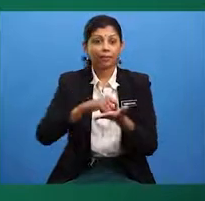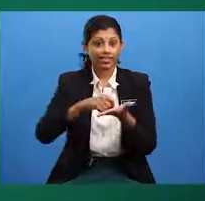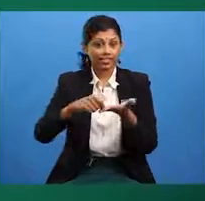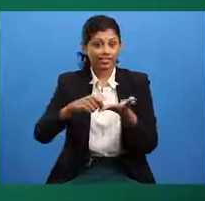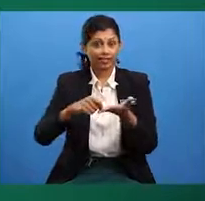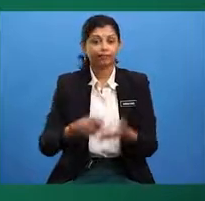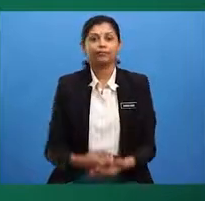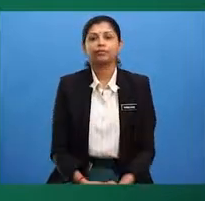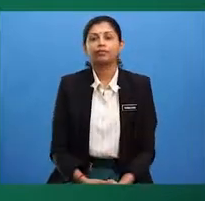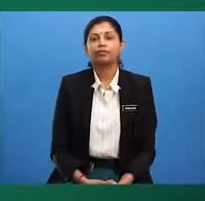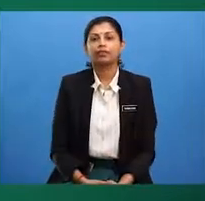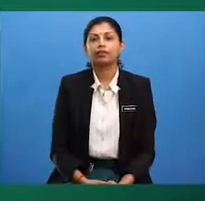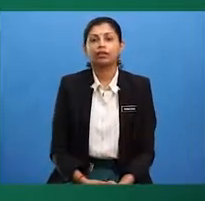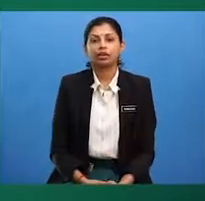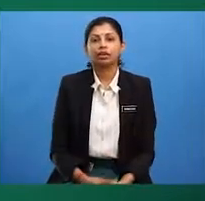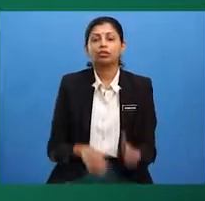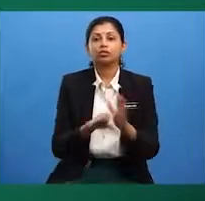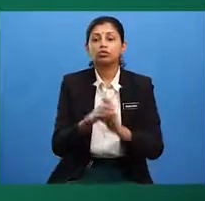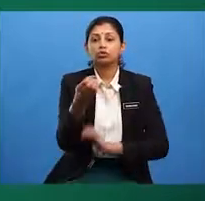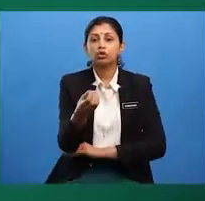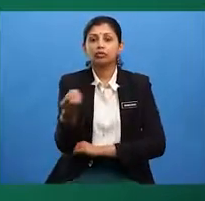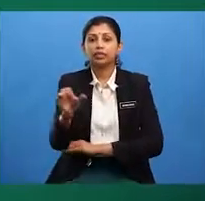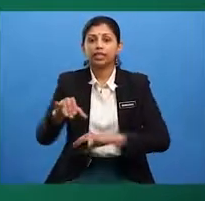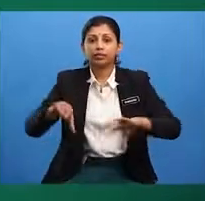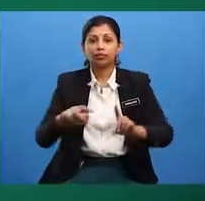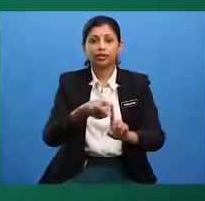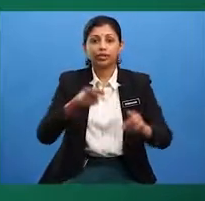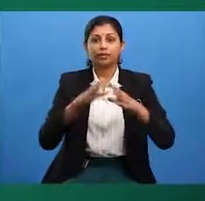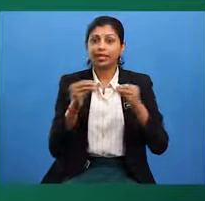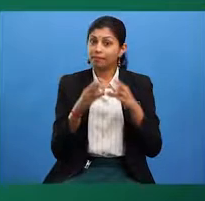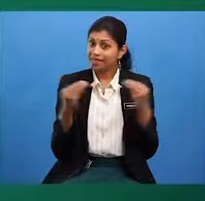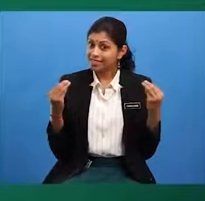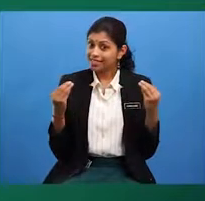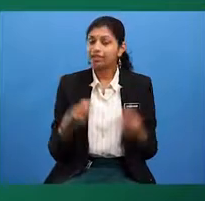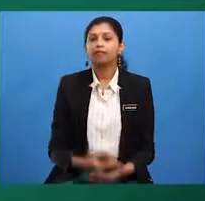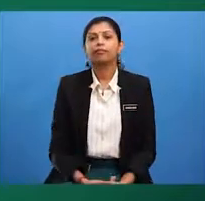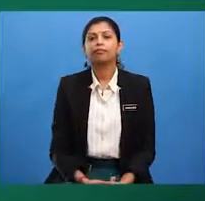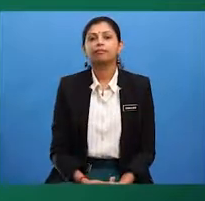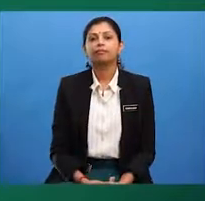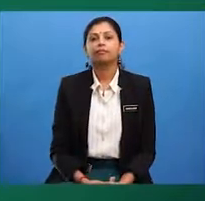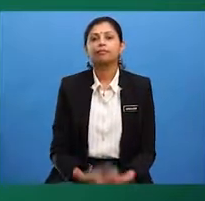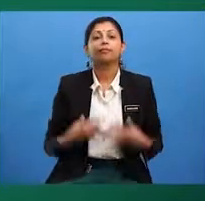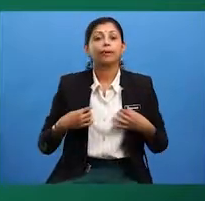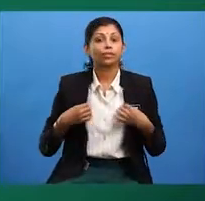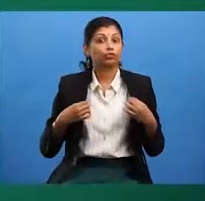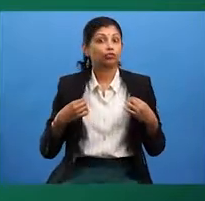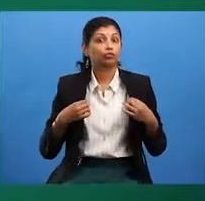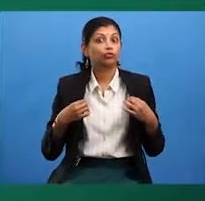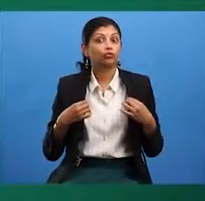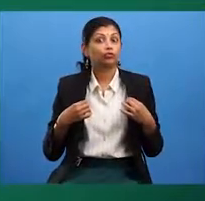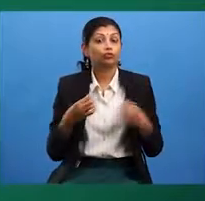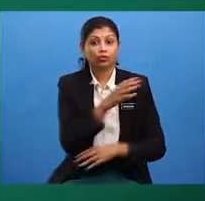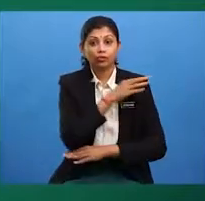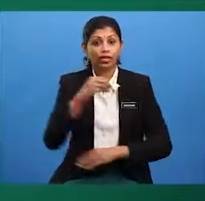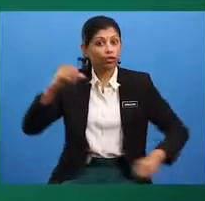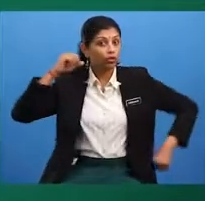Dan antara contoh objek yang diperbuat daripada kapas adalah seperti baju dan